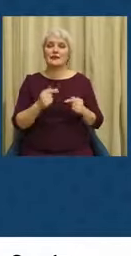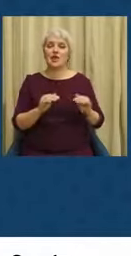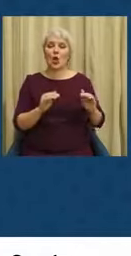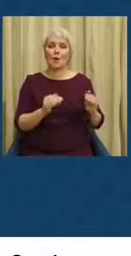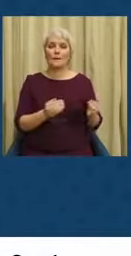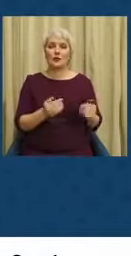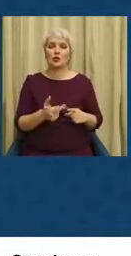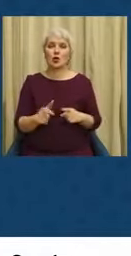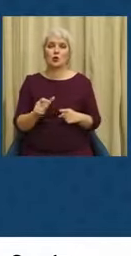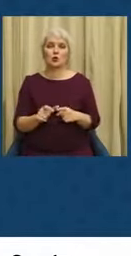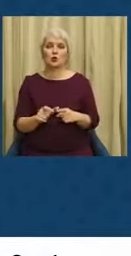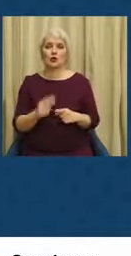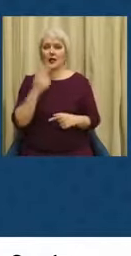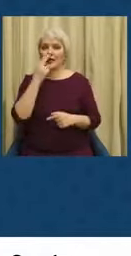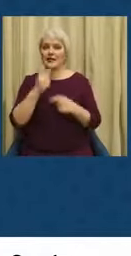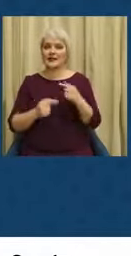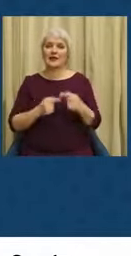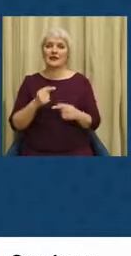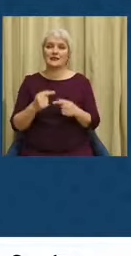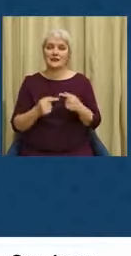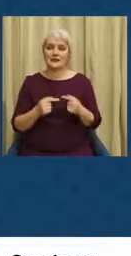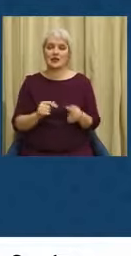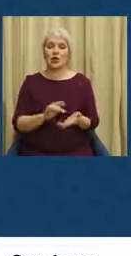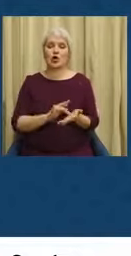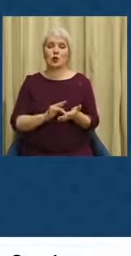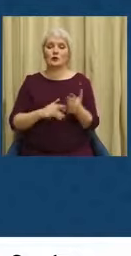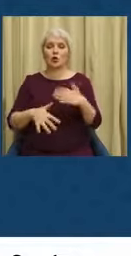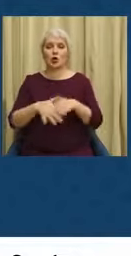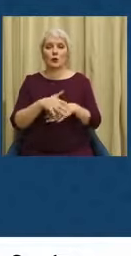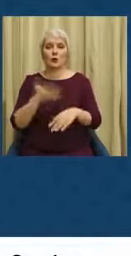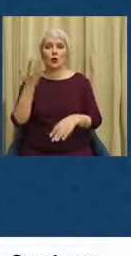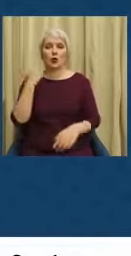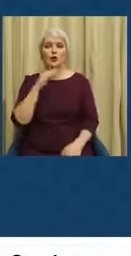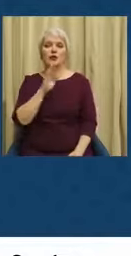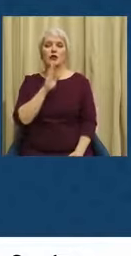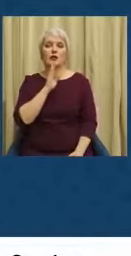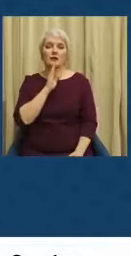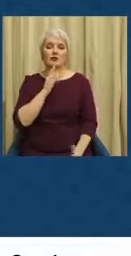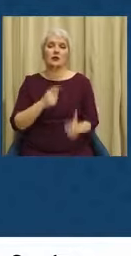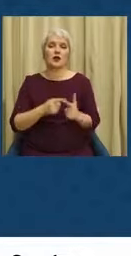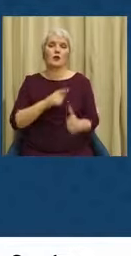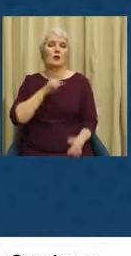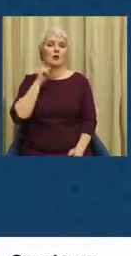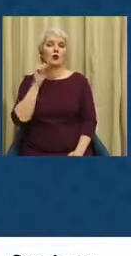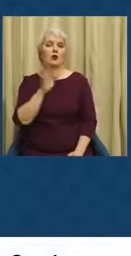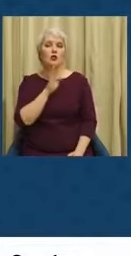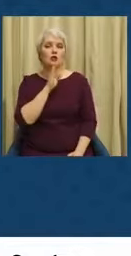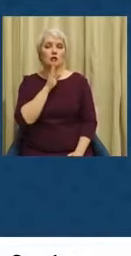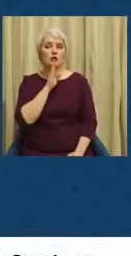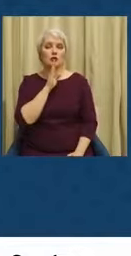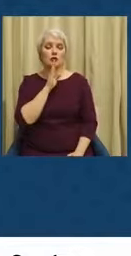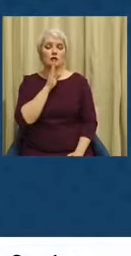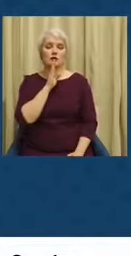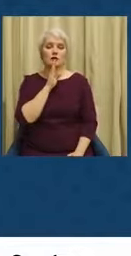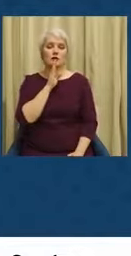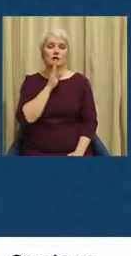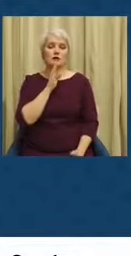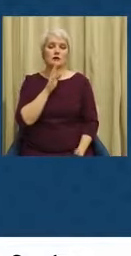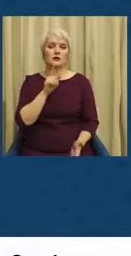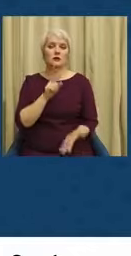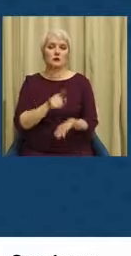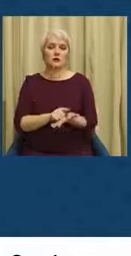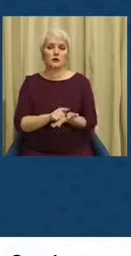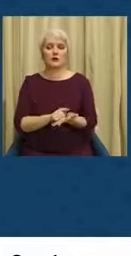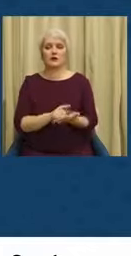в дуже таких, скажімо, традиційних ромських громадах, коли дівчина або молода жінка має